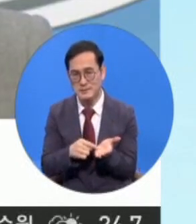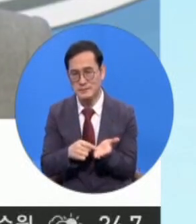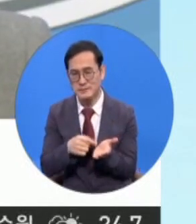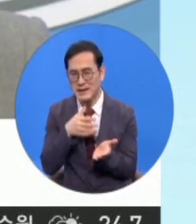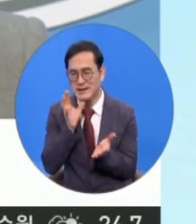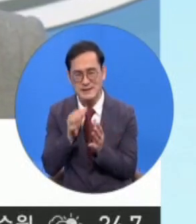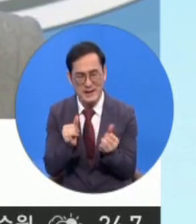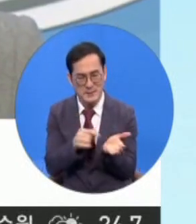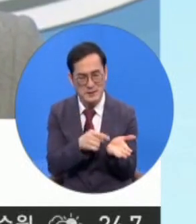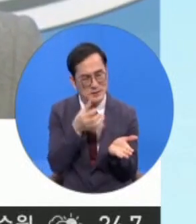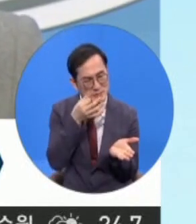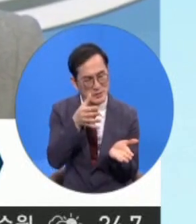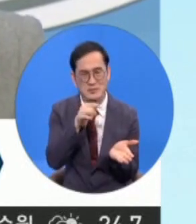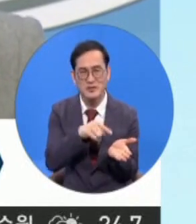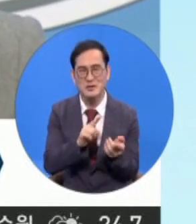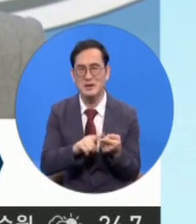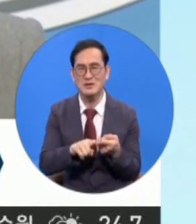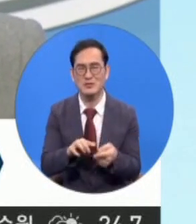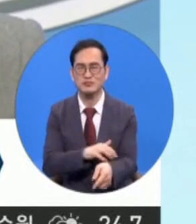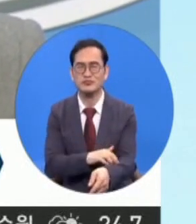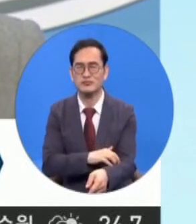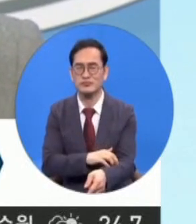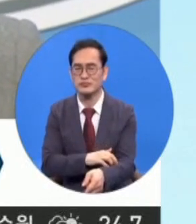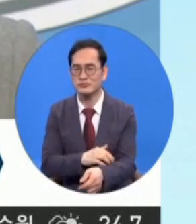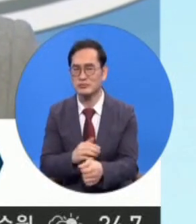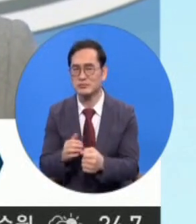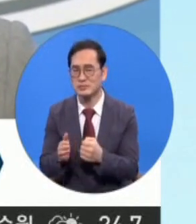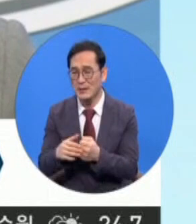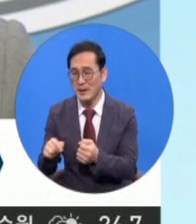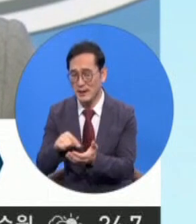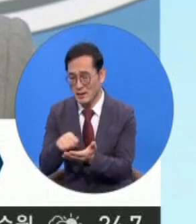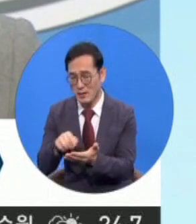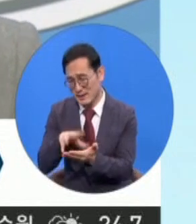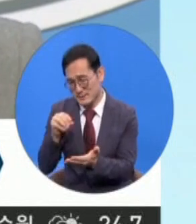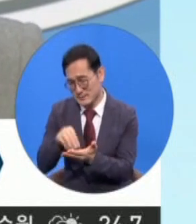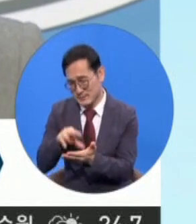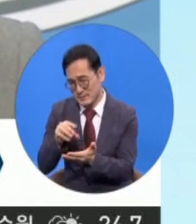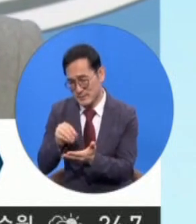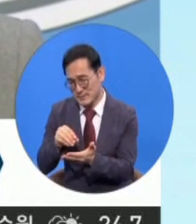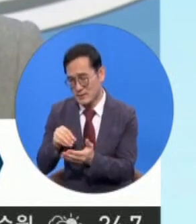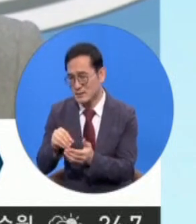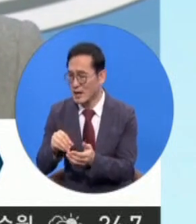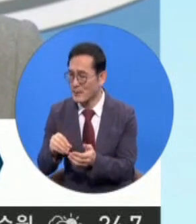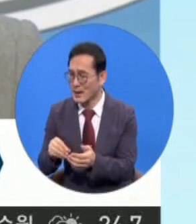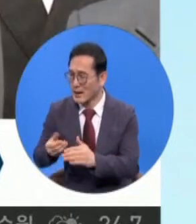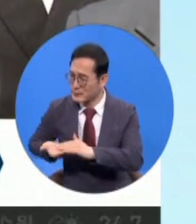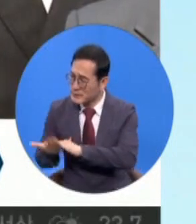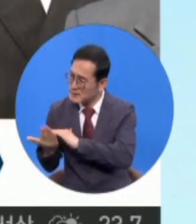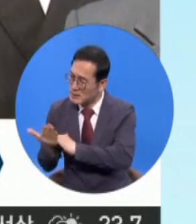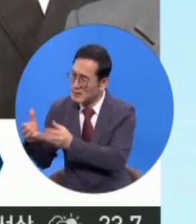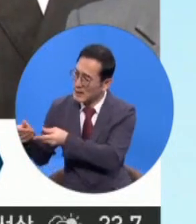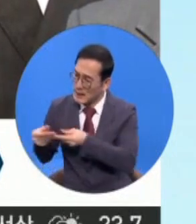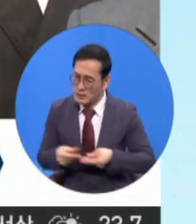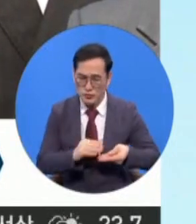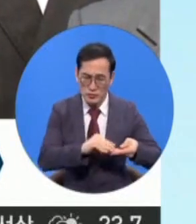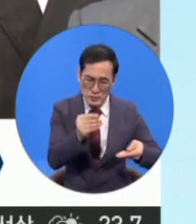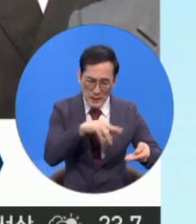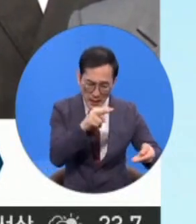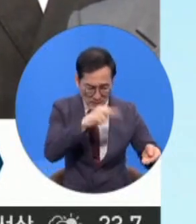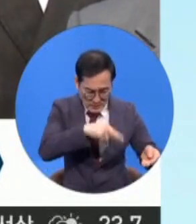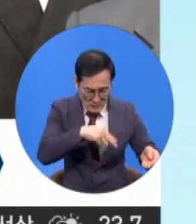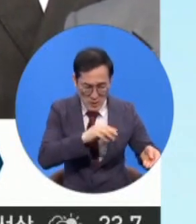설명하기가 수월했을 수도 있는 거고 4 어 저는 어 충분히 먹 다음날 약속을 대비해서